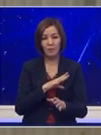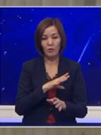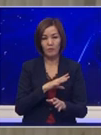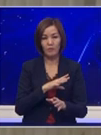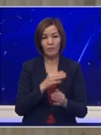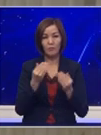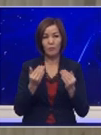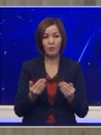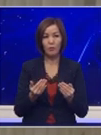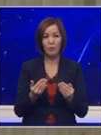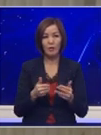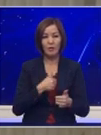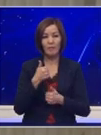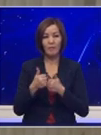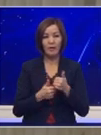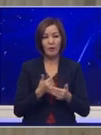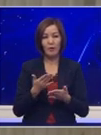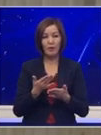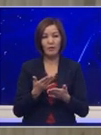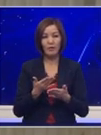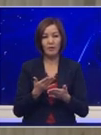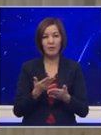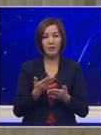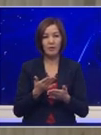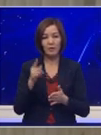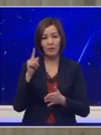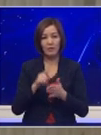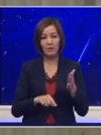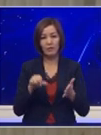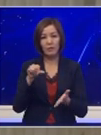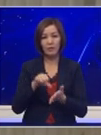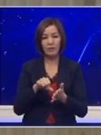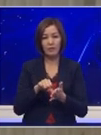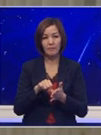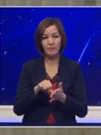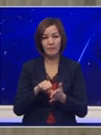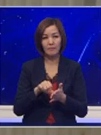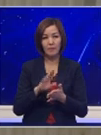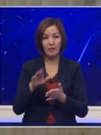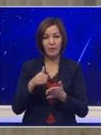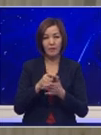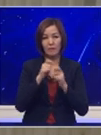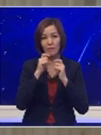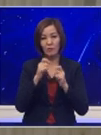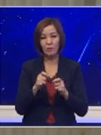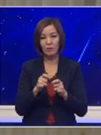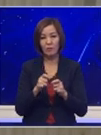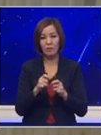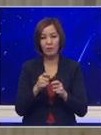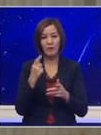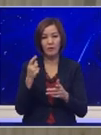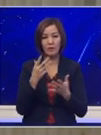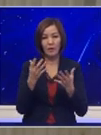Енді бүгінгі байқауға үміткер ретінде қатысып бас жүлдеге ие